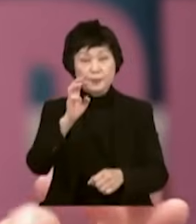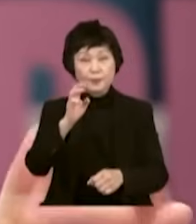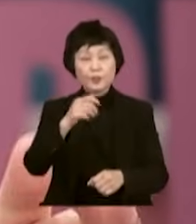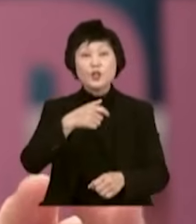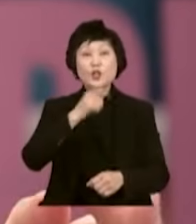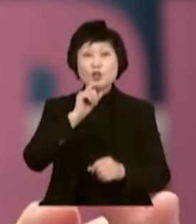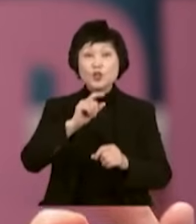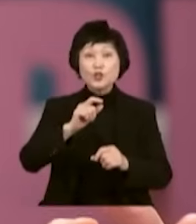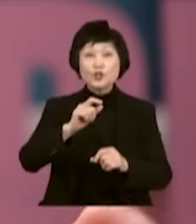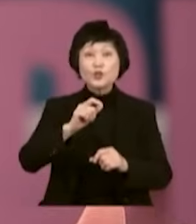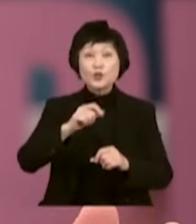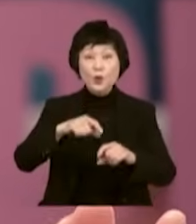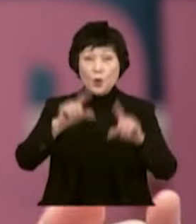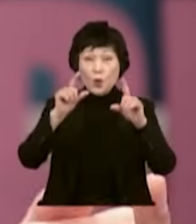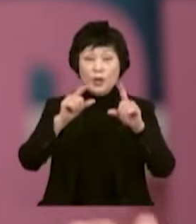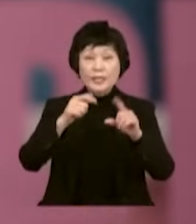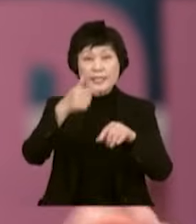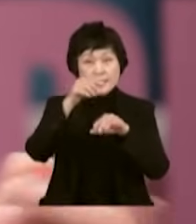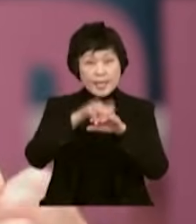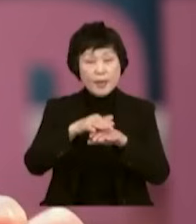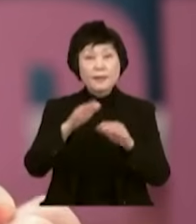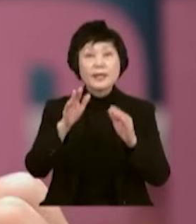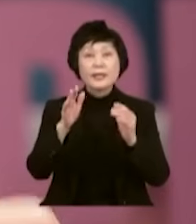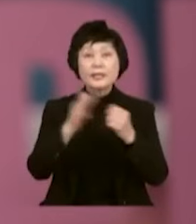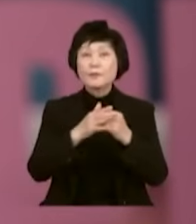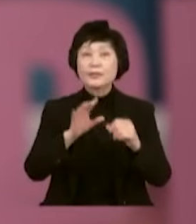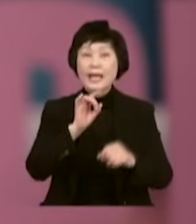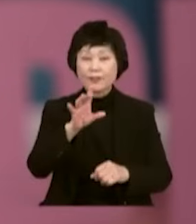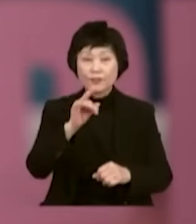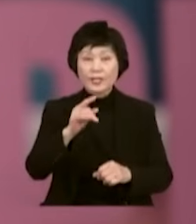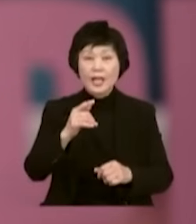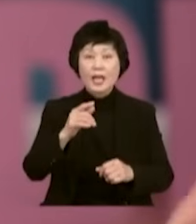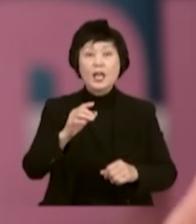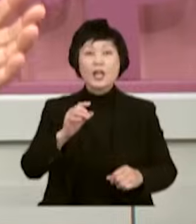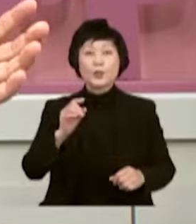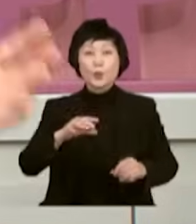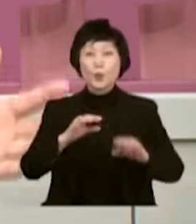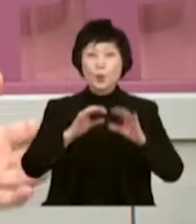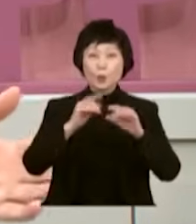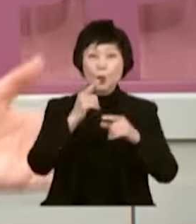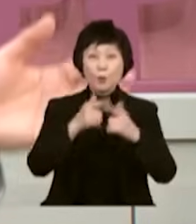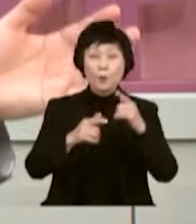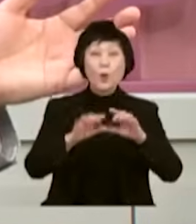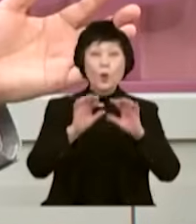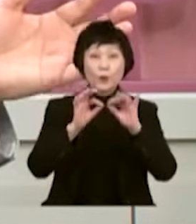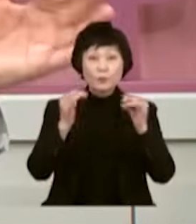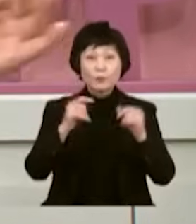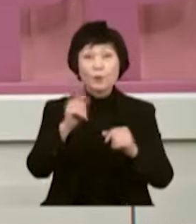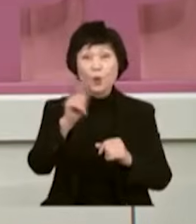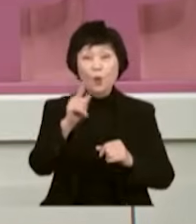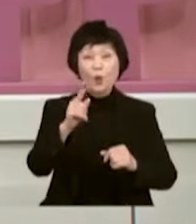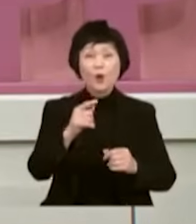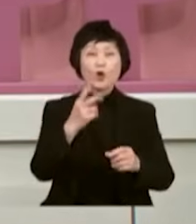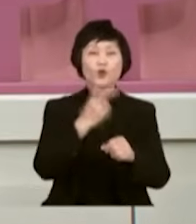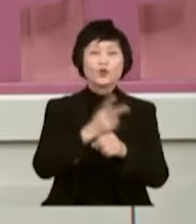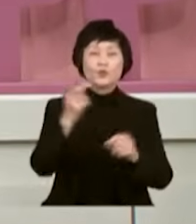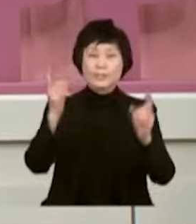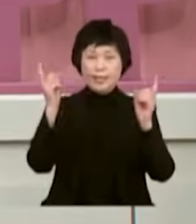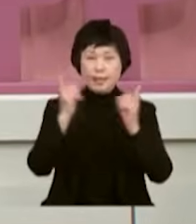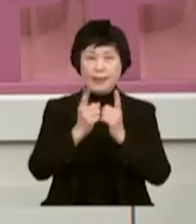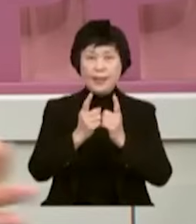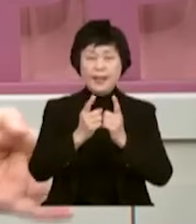하, 이제 수요일은 수요일 뵙지만 안 되고, 네네. 목, 금, 그리고 토요일 날은 아, 항상 우리가 그때 당시로는 2시에 모여서